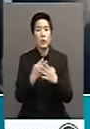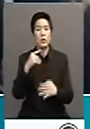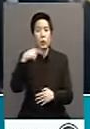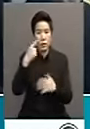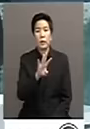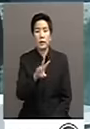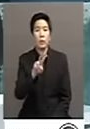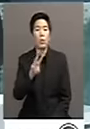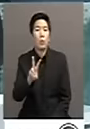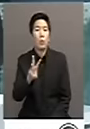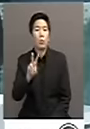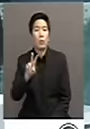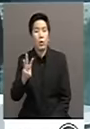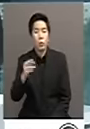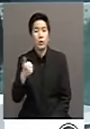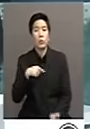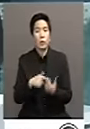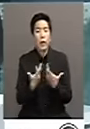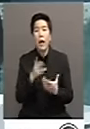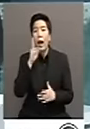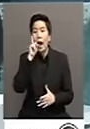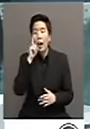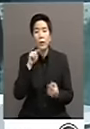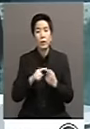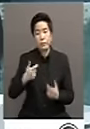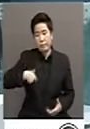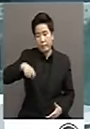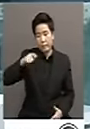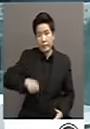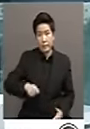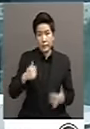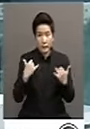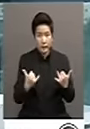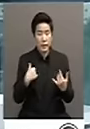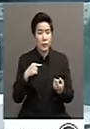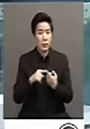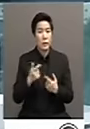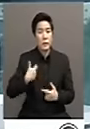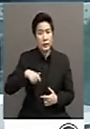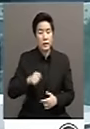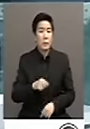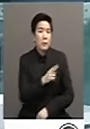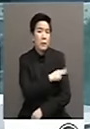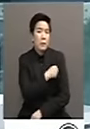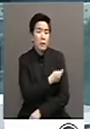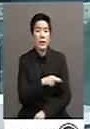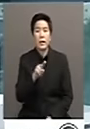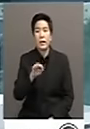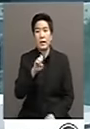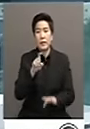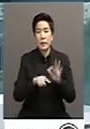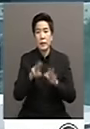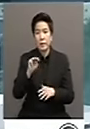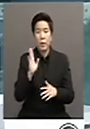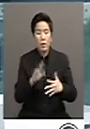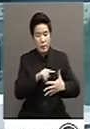ครับ เมื่อสักครู่อัปเดตการพิพากษาของศาลชั้นต้นไปนะครับเกี่ยวกับคดีของหมอนิ่มขออนุญาตแก้ไขข้อมูลนะครับ